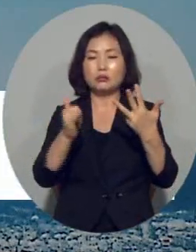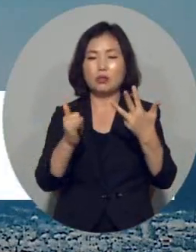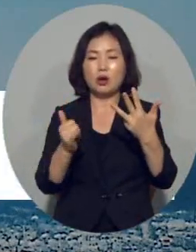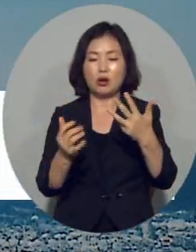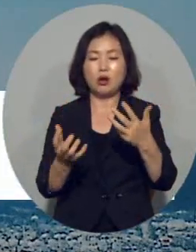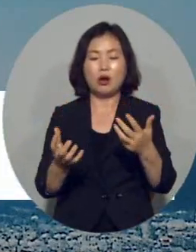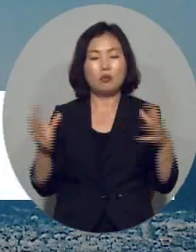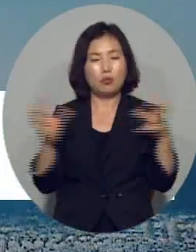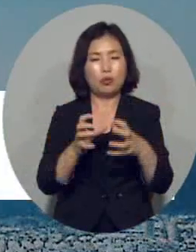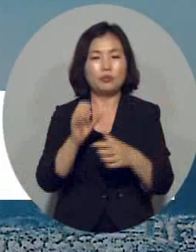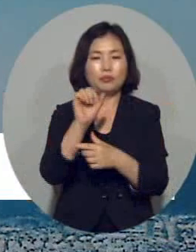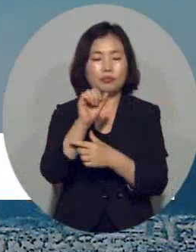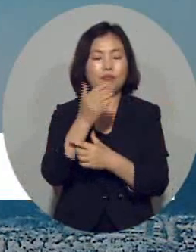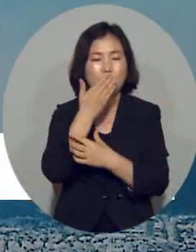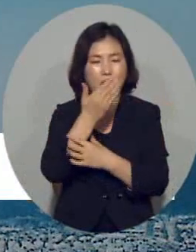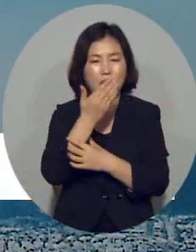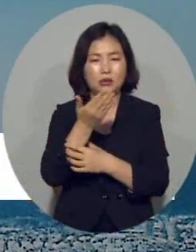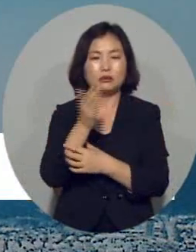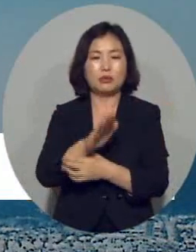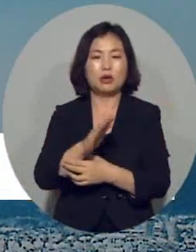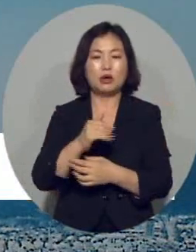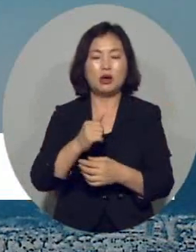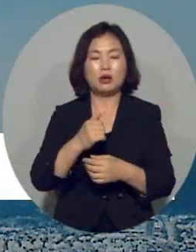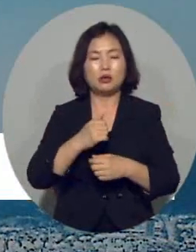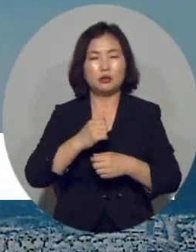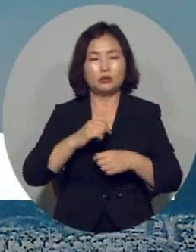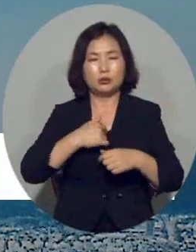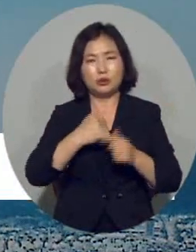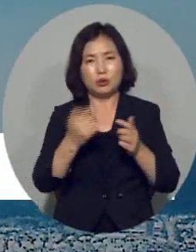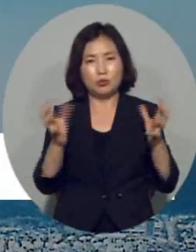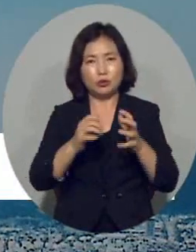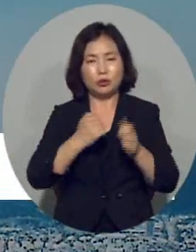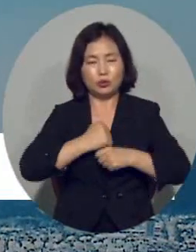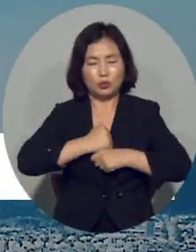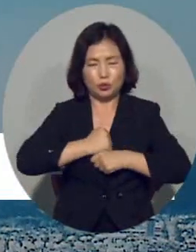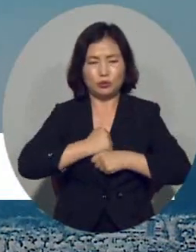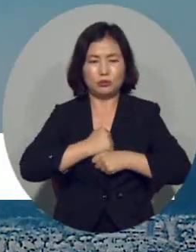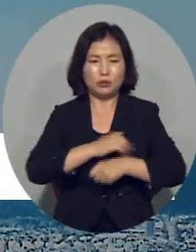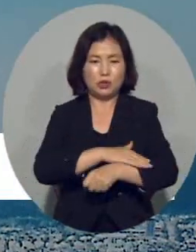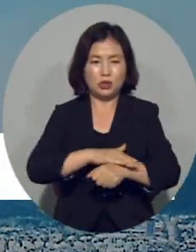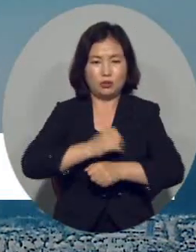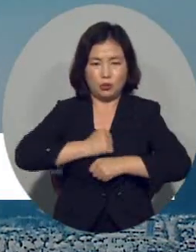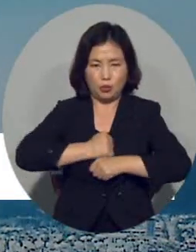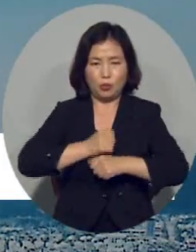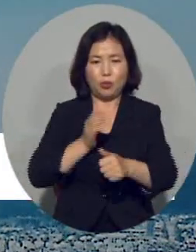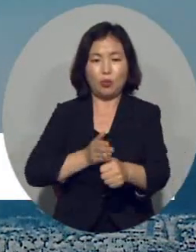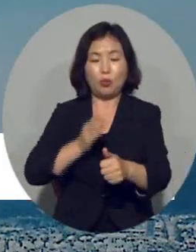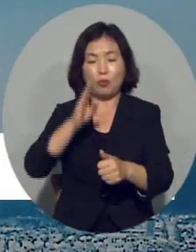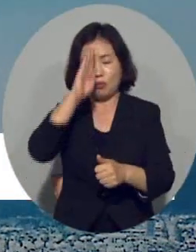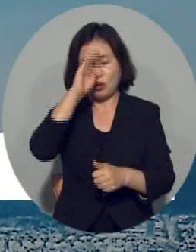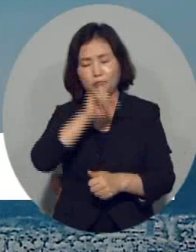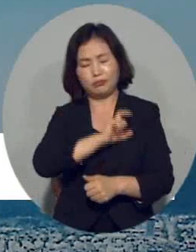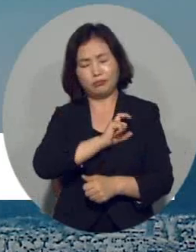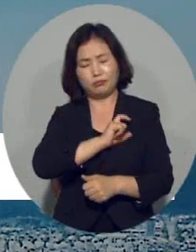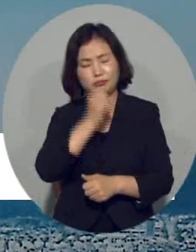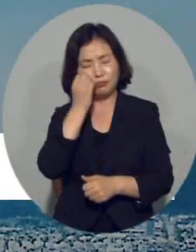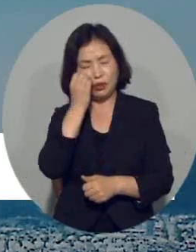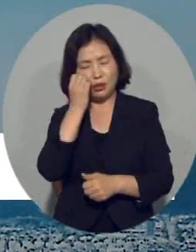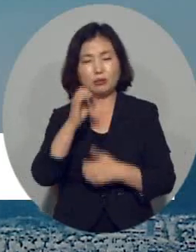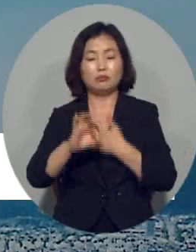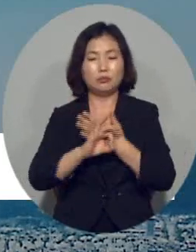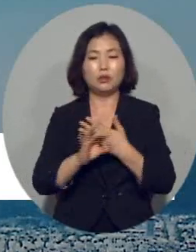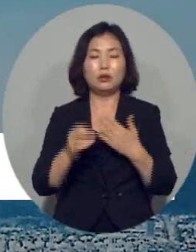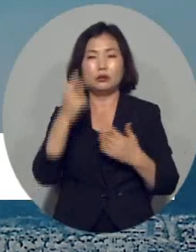모임이 가능합니다 뭐 2시 더라도 반격 수칙을 철저히 지켜 주시고 또 정세가 있음에 반드시 아